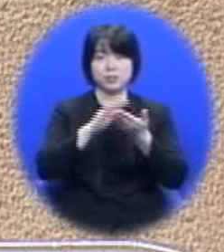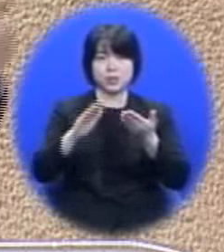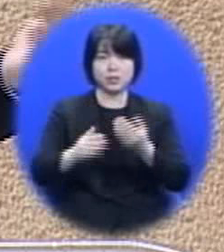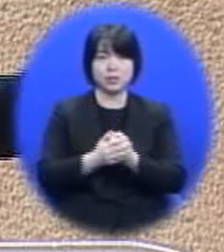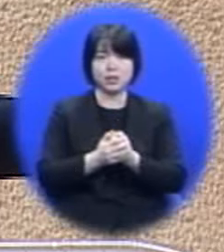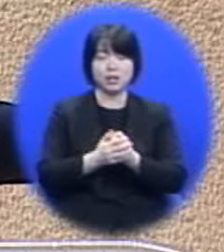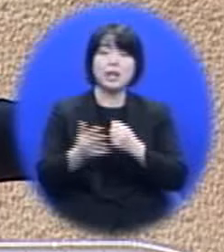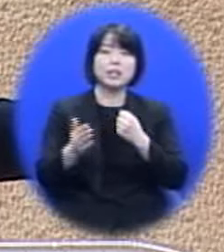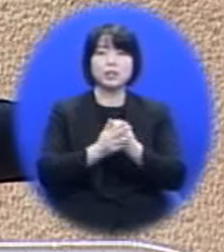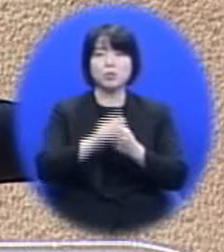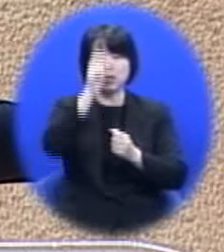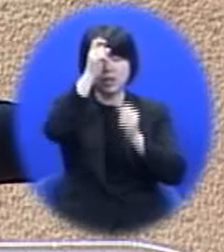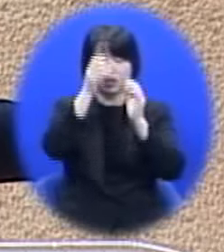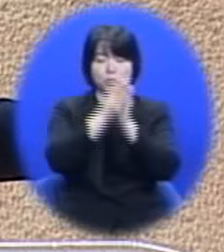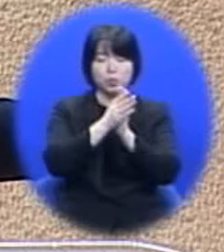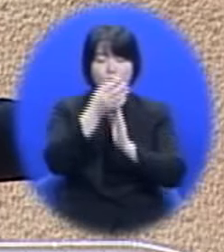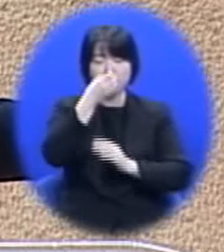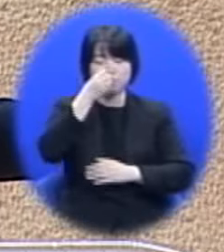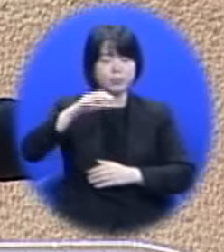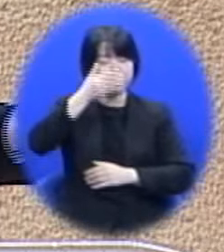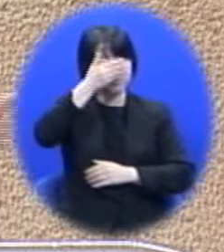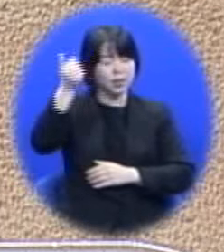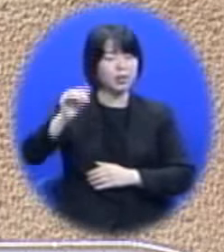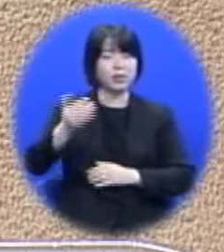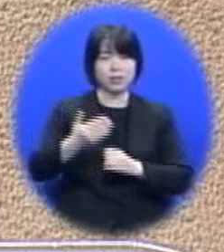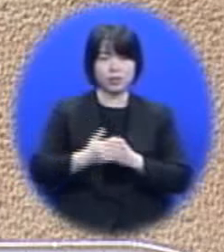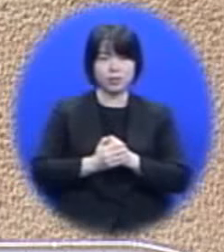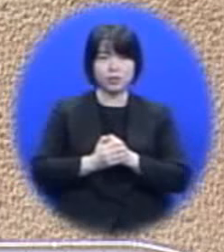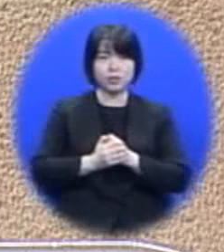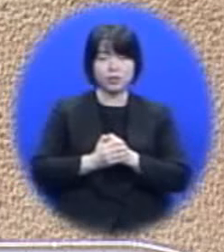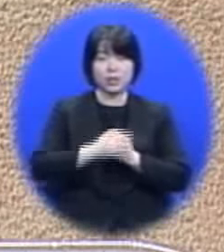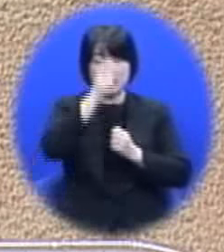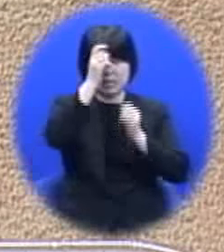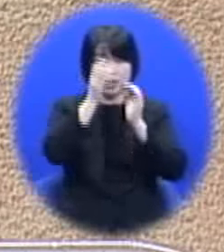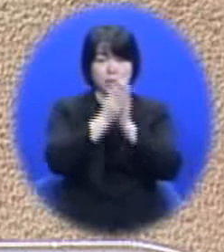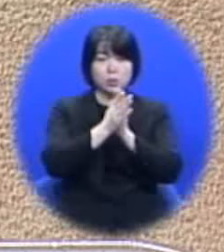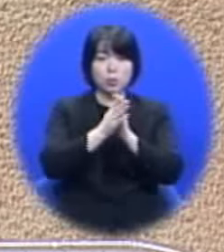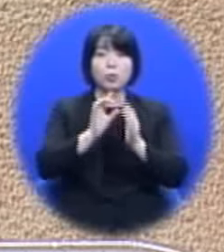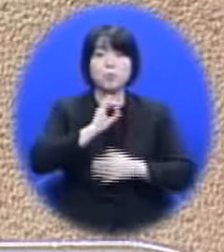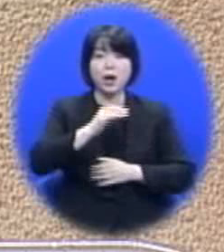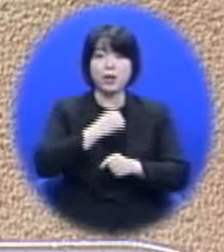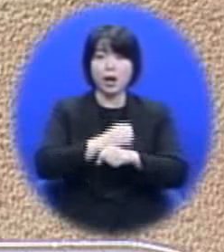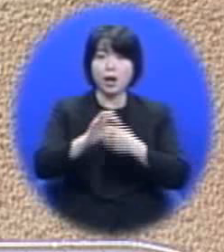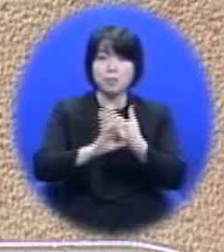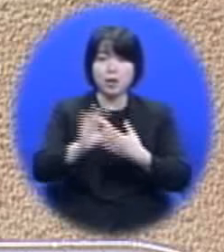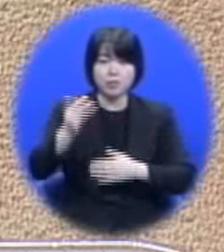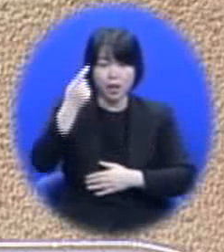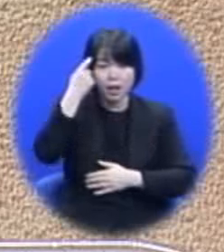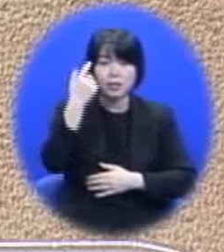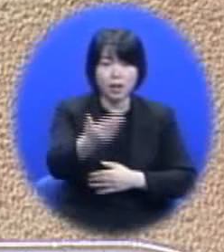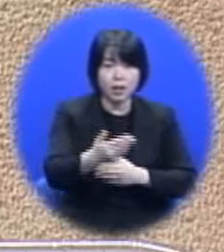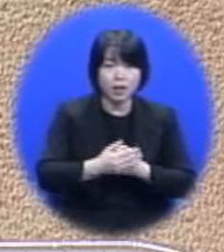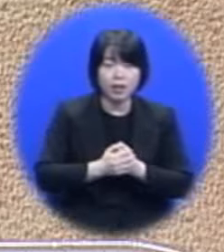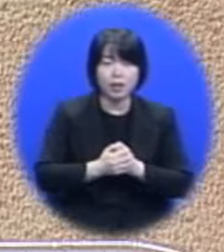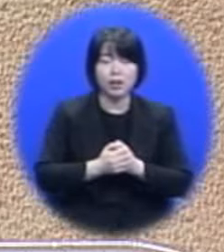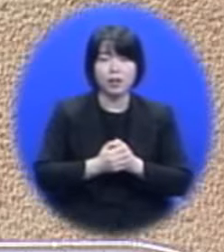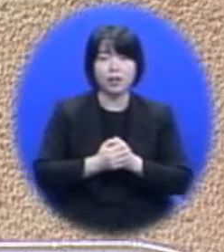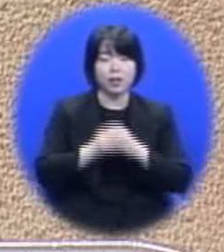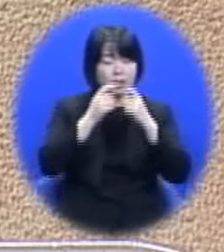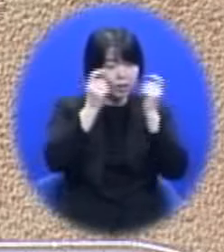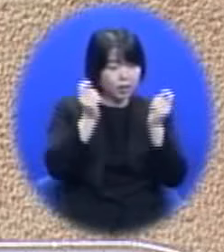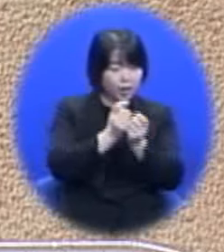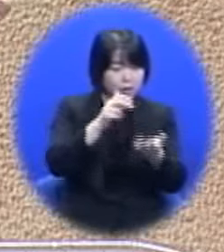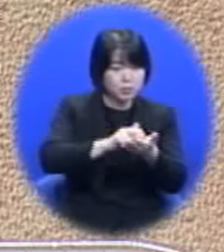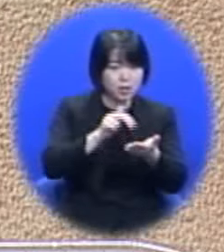그러니 기도가 무시를 당하는 겁니다. 기도만 하면 다냐 이런 생각이 드는 거예요. 개인적으로도 그렇고